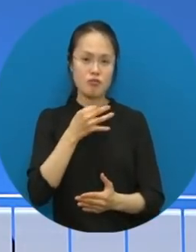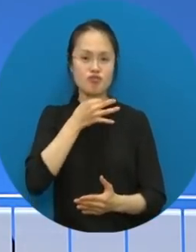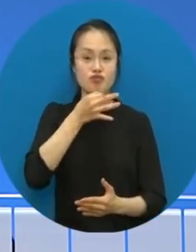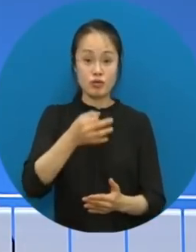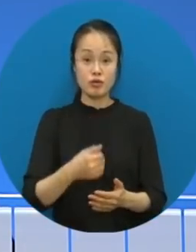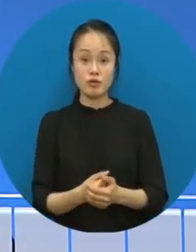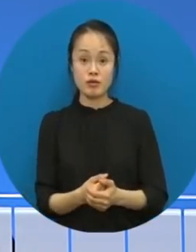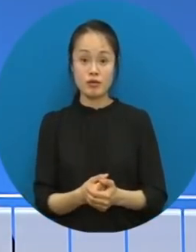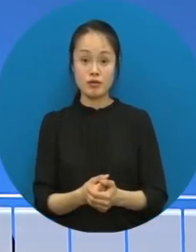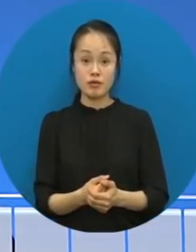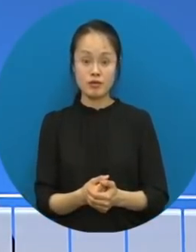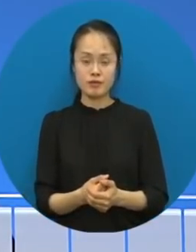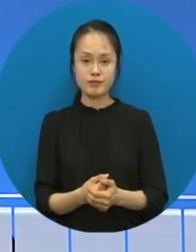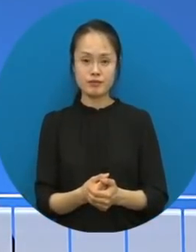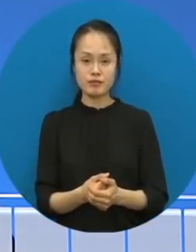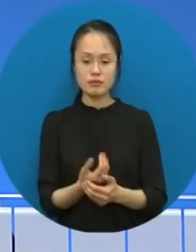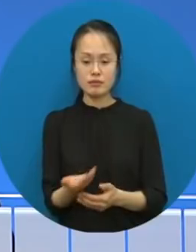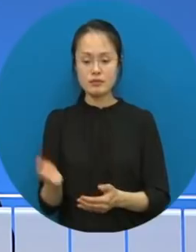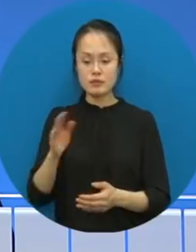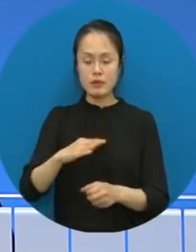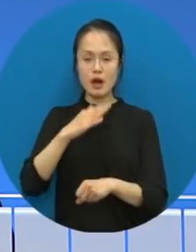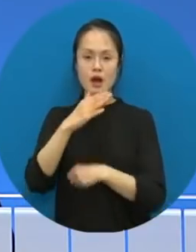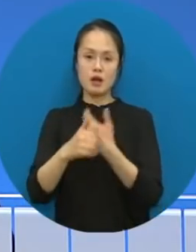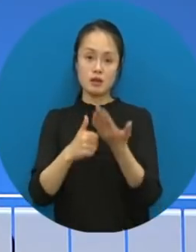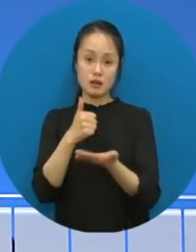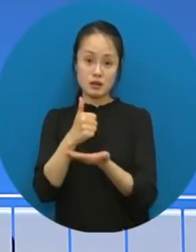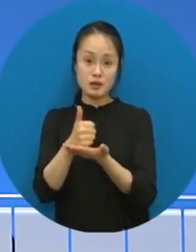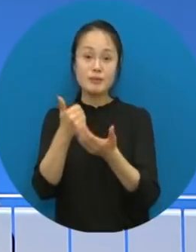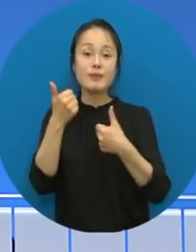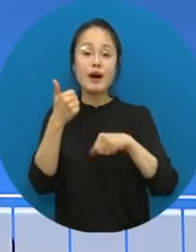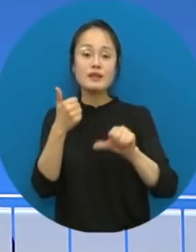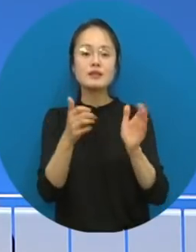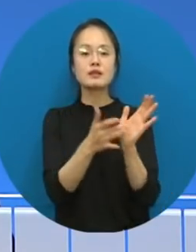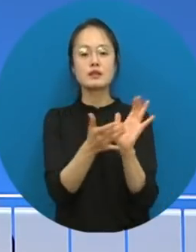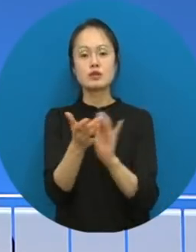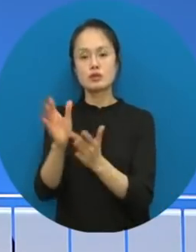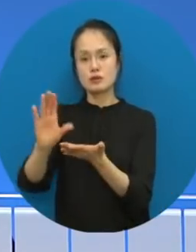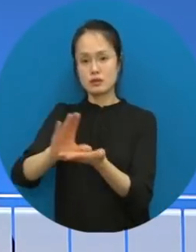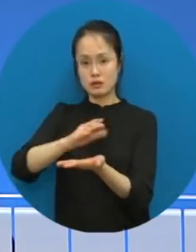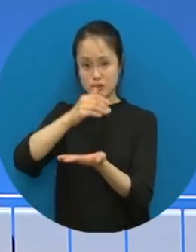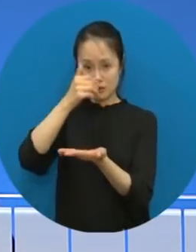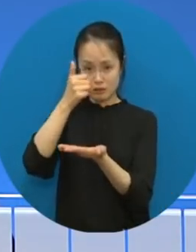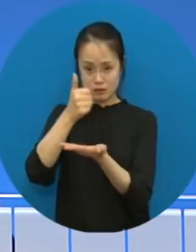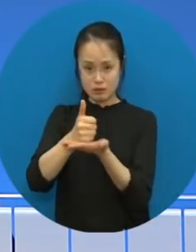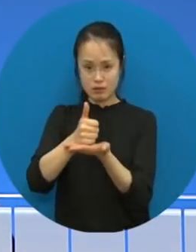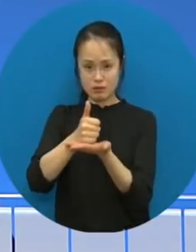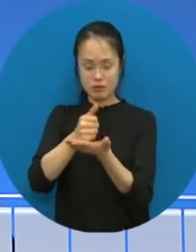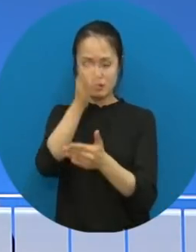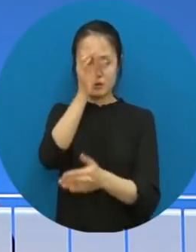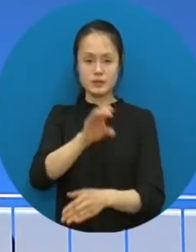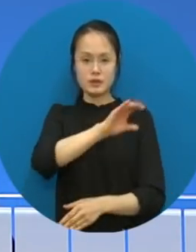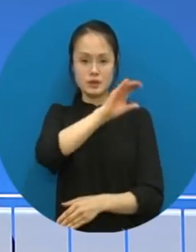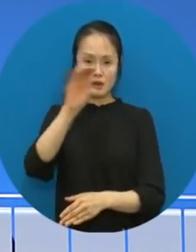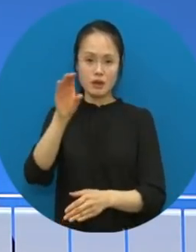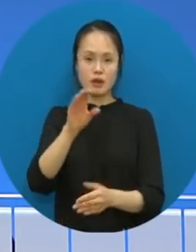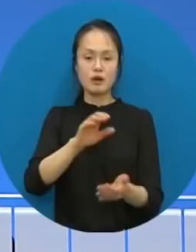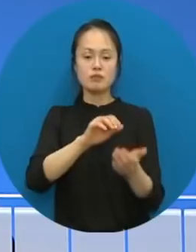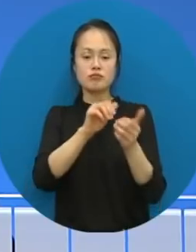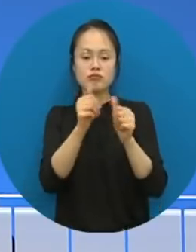땐 도리어 우주의 불을 끄시고 세상이 어두워졌으나 하나님은